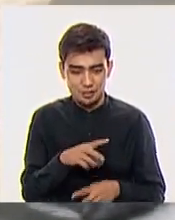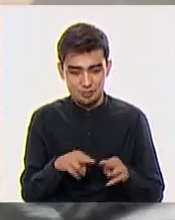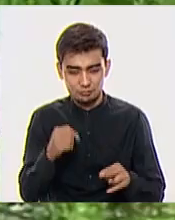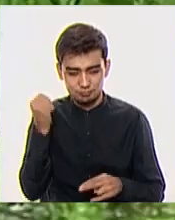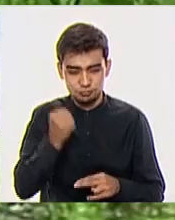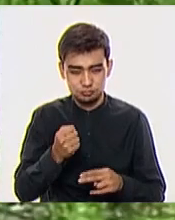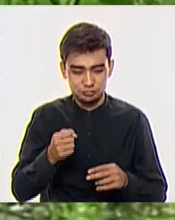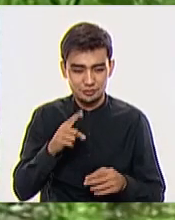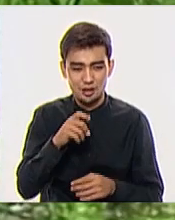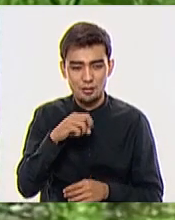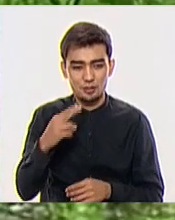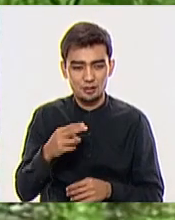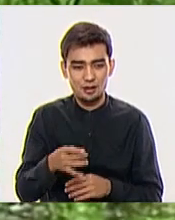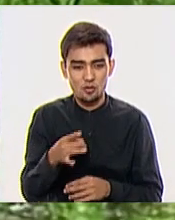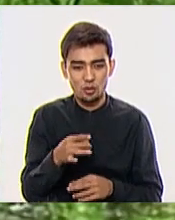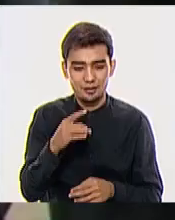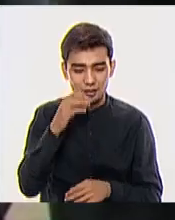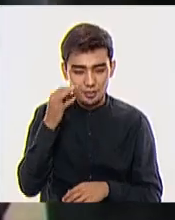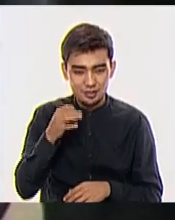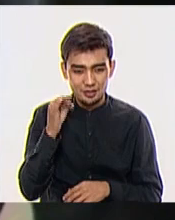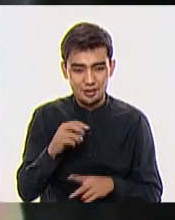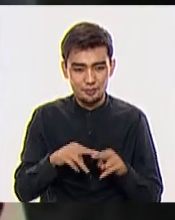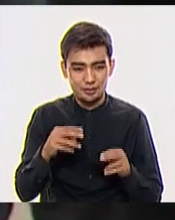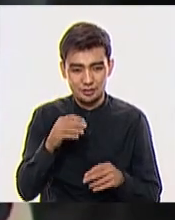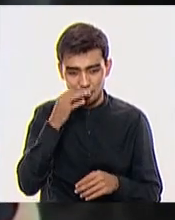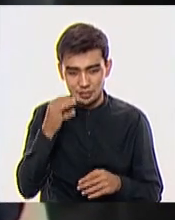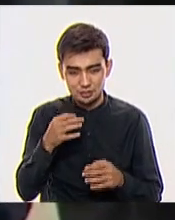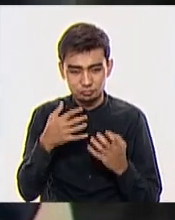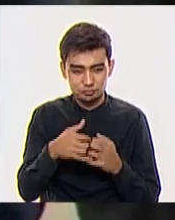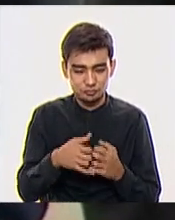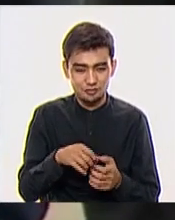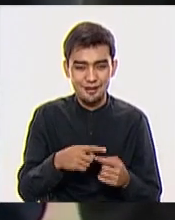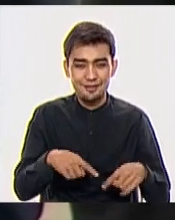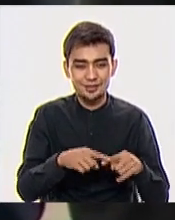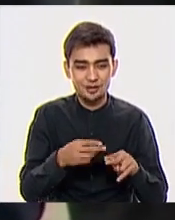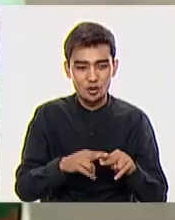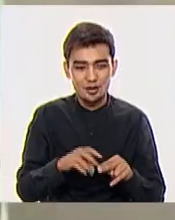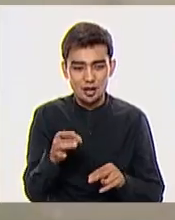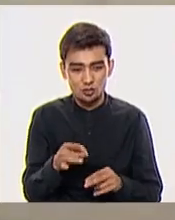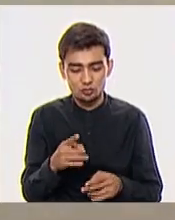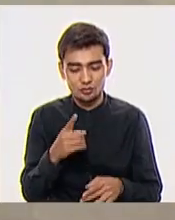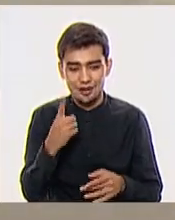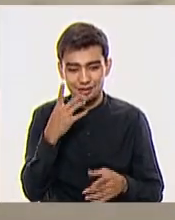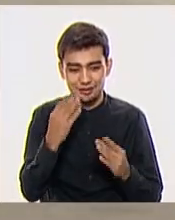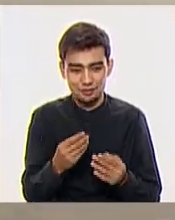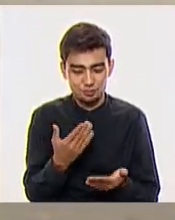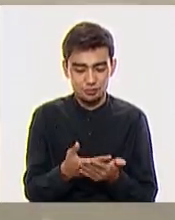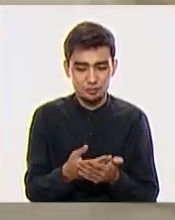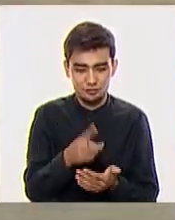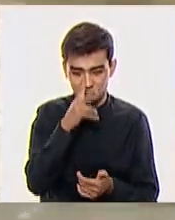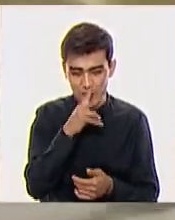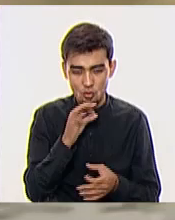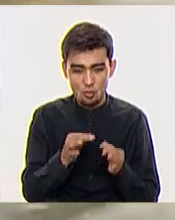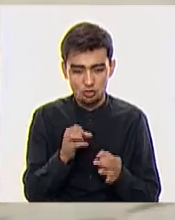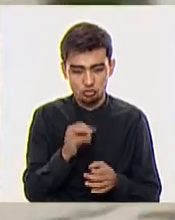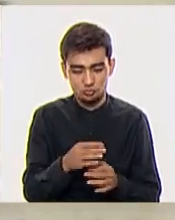удар пришелся на западные регионы Германии. По данным немецкого метеорологического агентства, в некоторых районах за сутки выпала двухмесячная